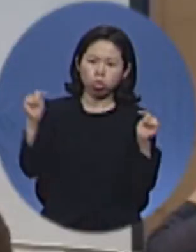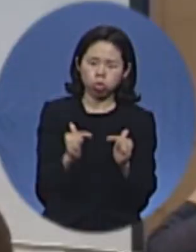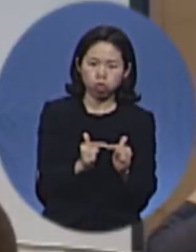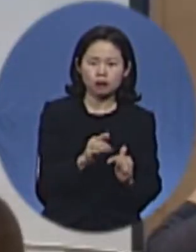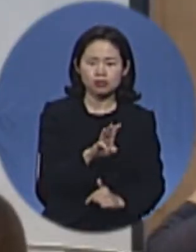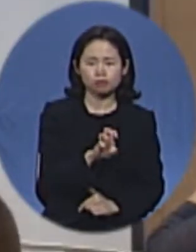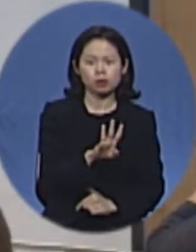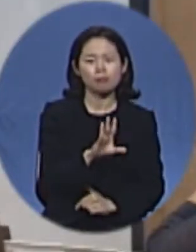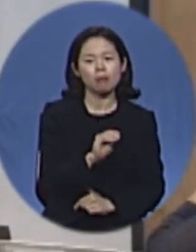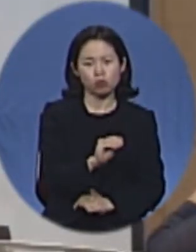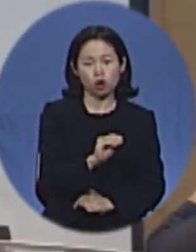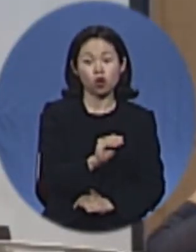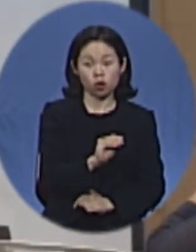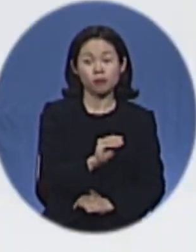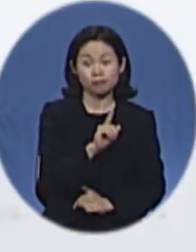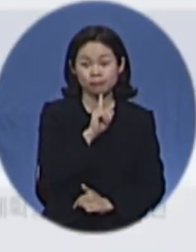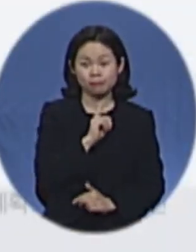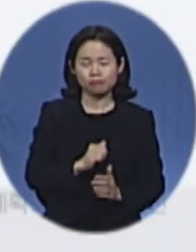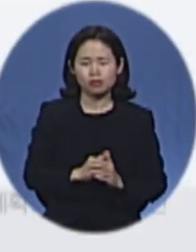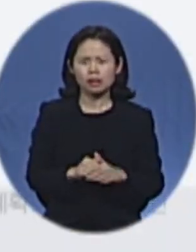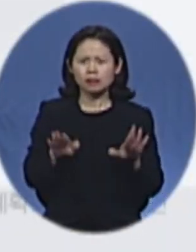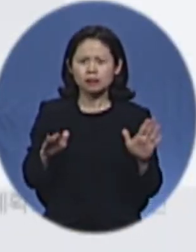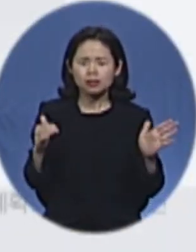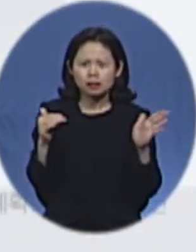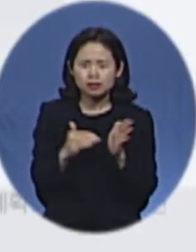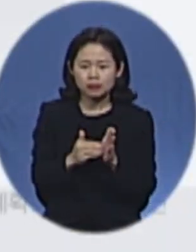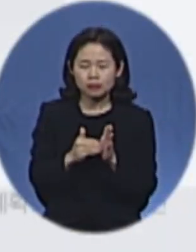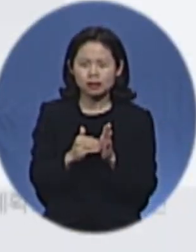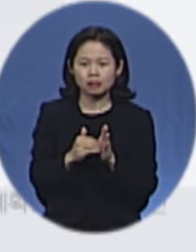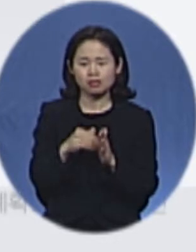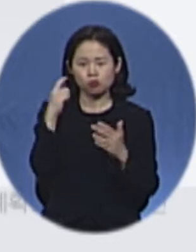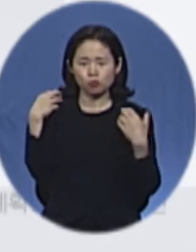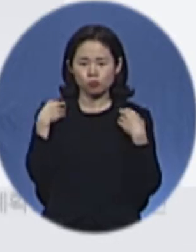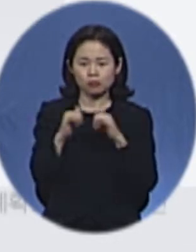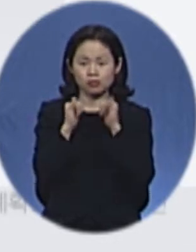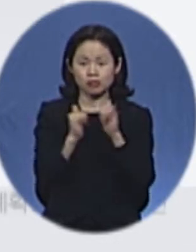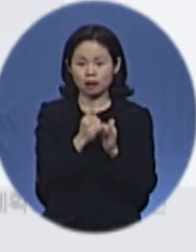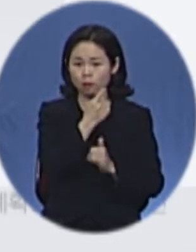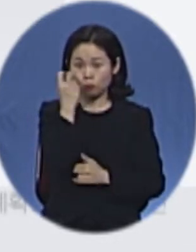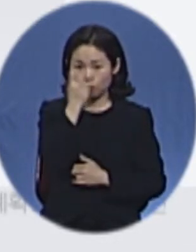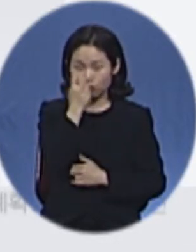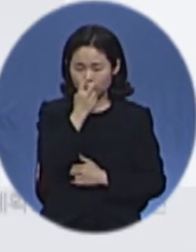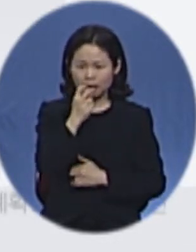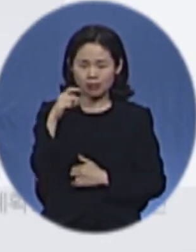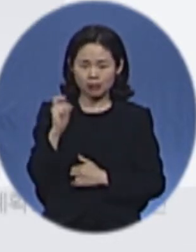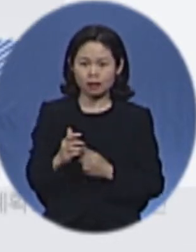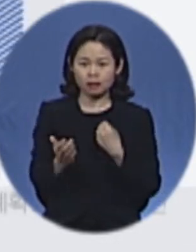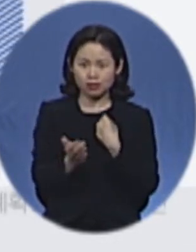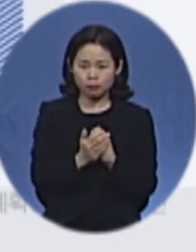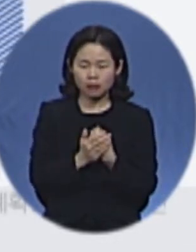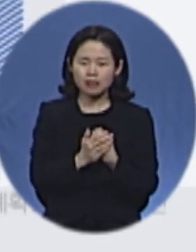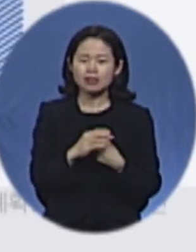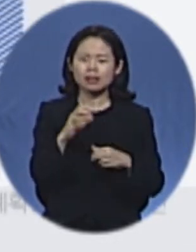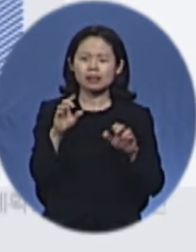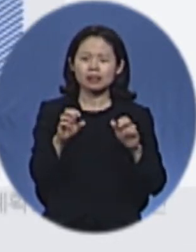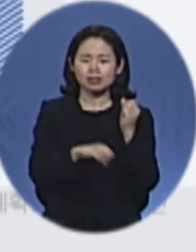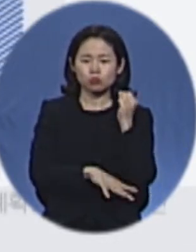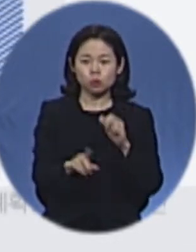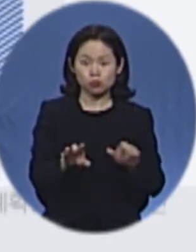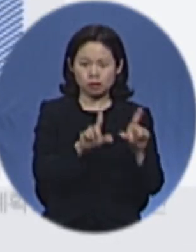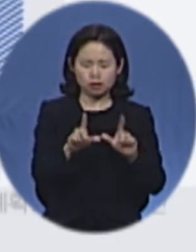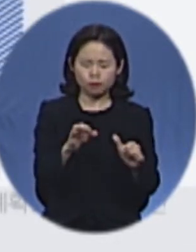명으로 줄인다는 겁니다. 그동안 정부의 사회보장 정책 강화로 기초생활보장 수급권자와 급여